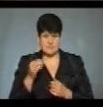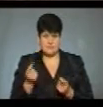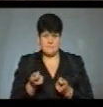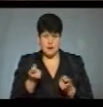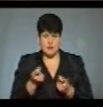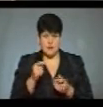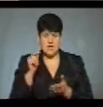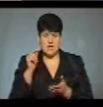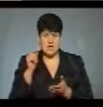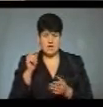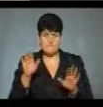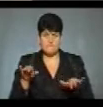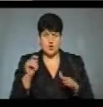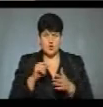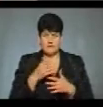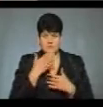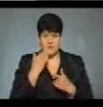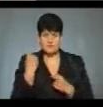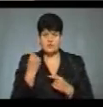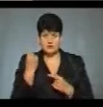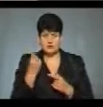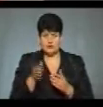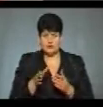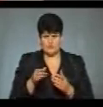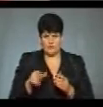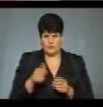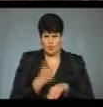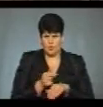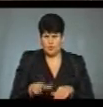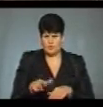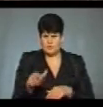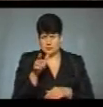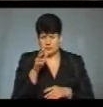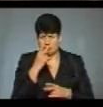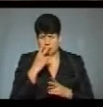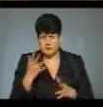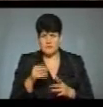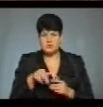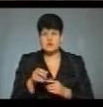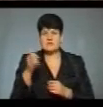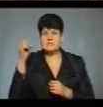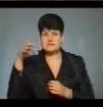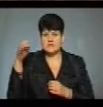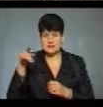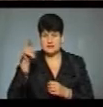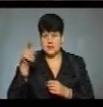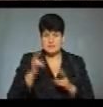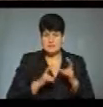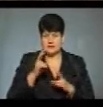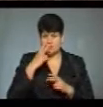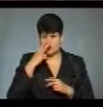воронів немає. Він з основної дороги зблудив і пішов. Я так думаю, що він пішов на світло. Тут завод освіщається, і там ще